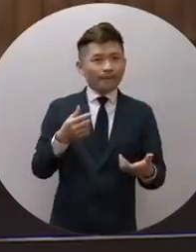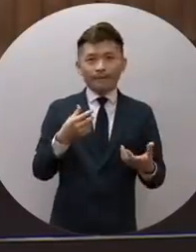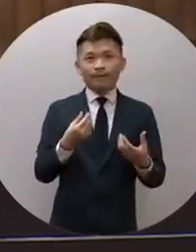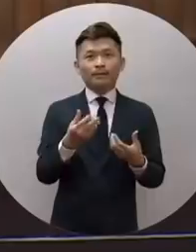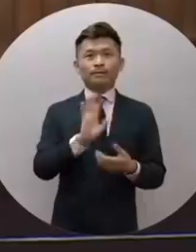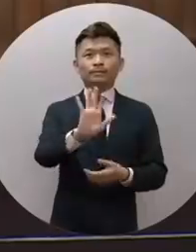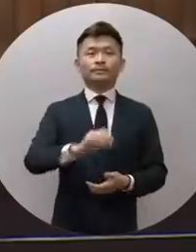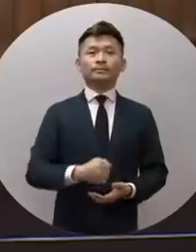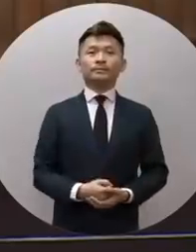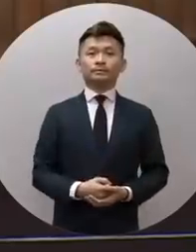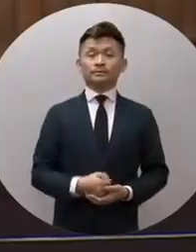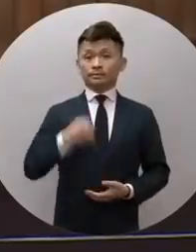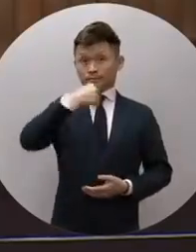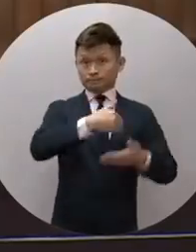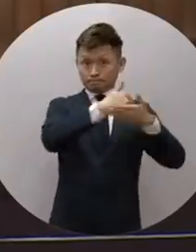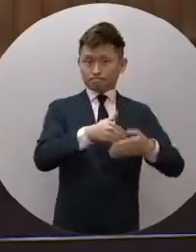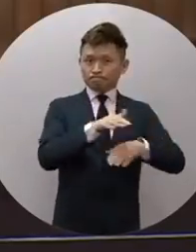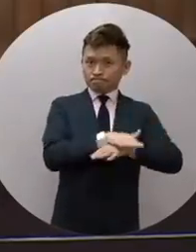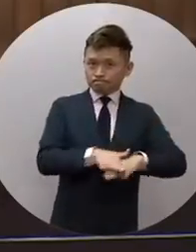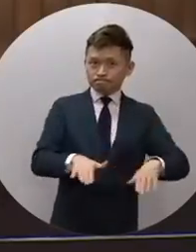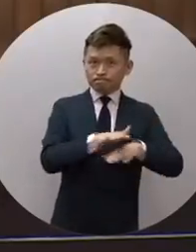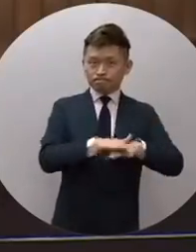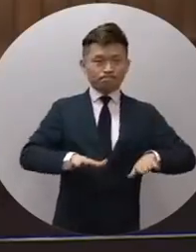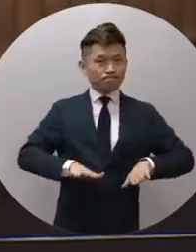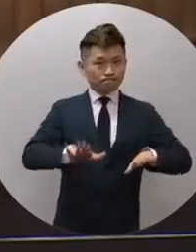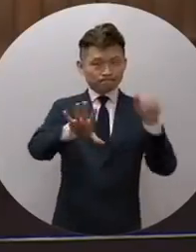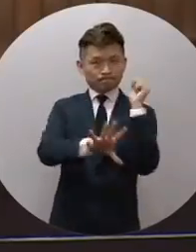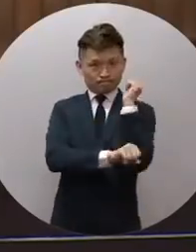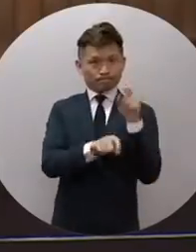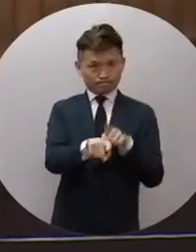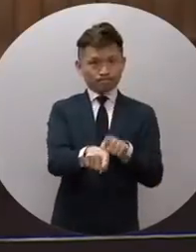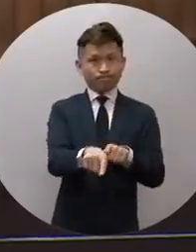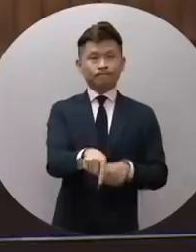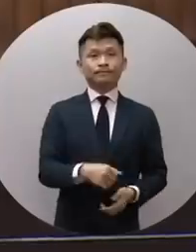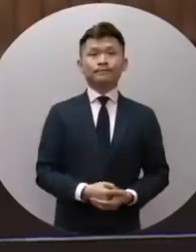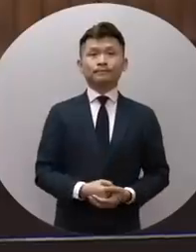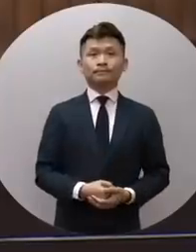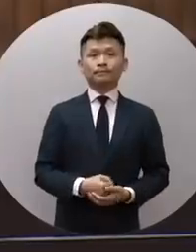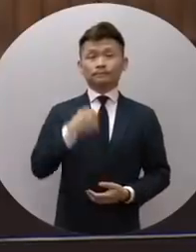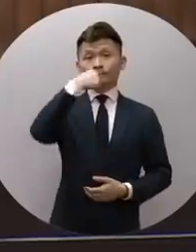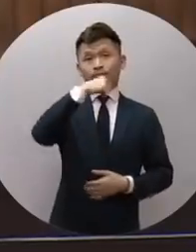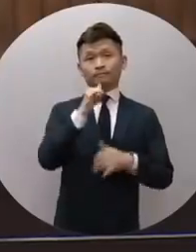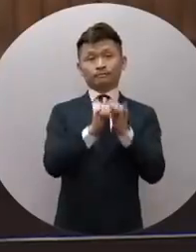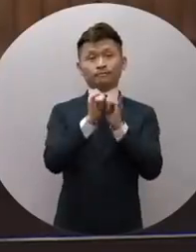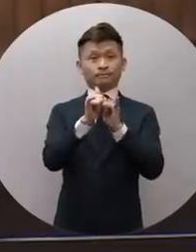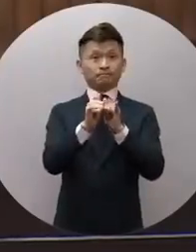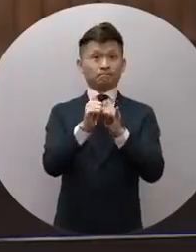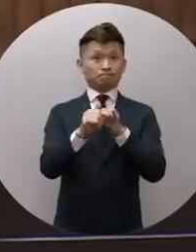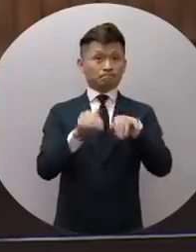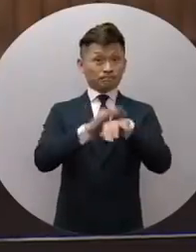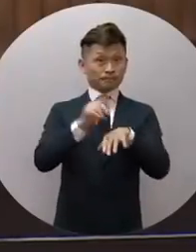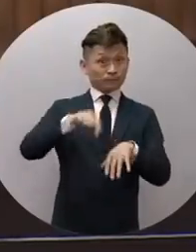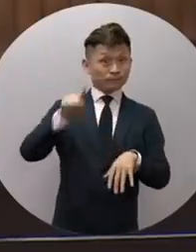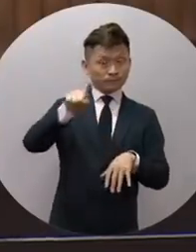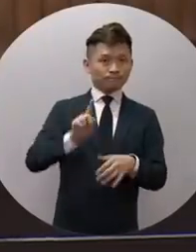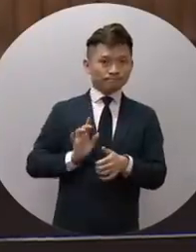是两岸和平共处、和平发展的基础。台湾人的成就，造就台